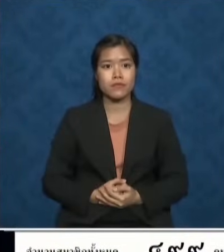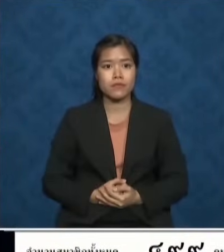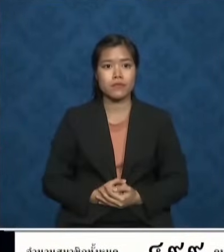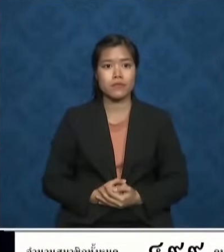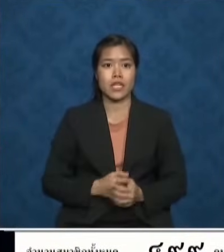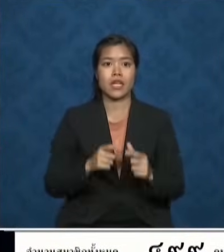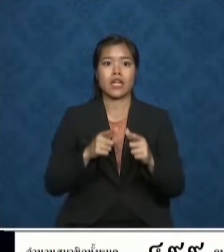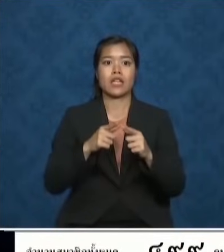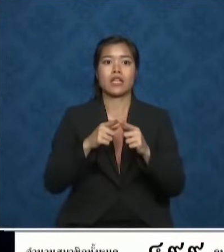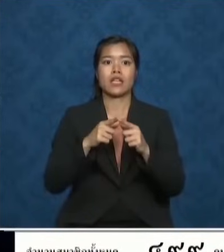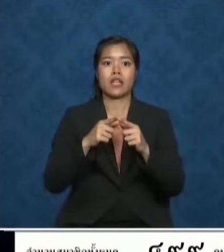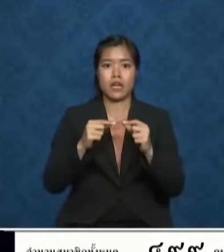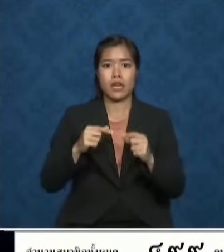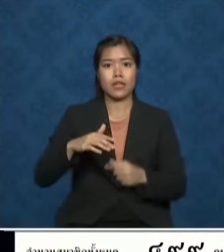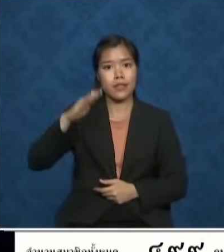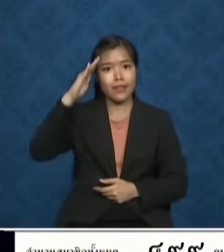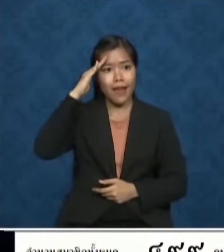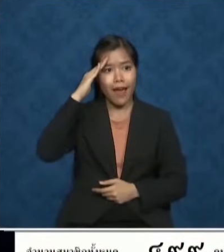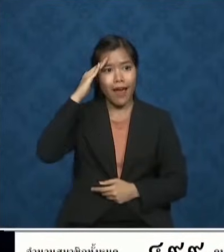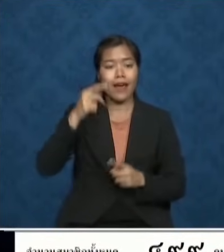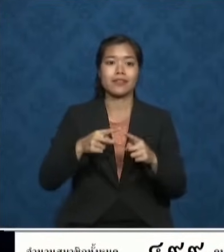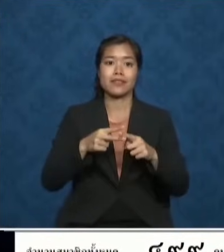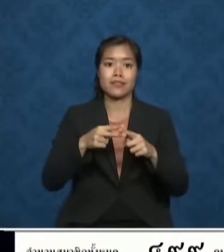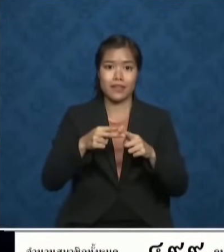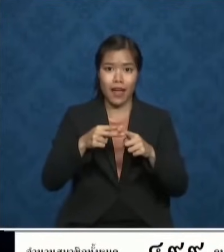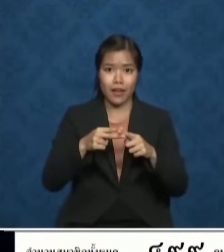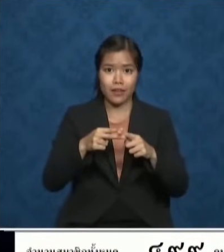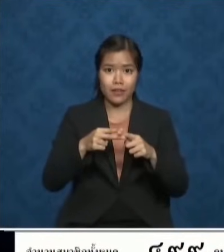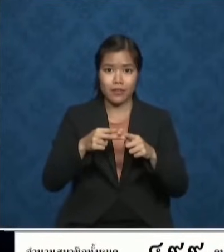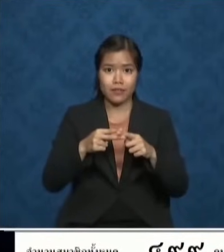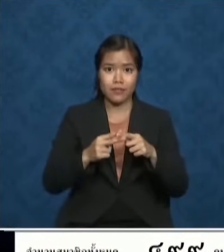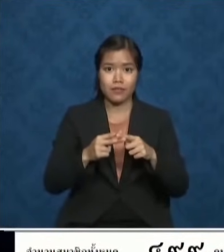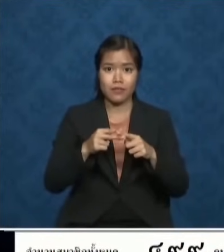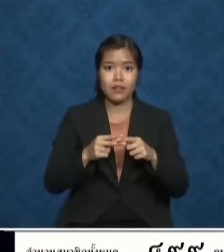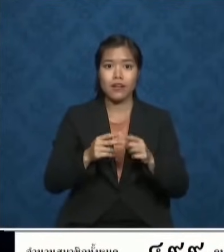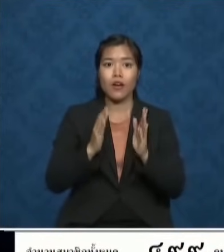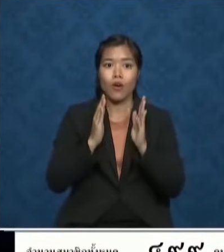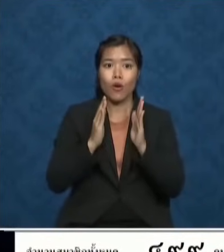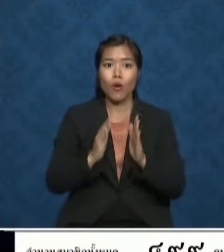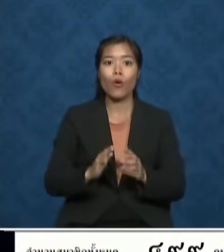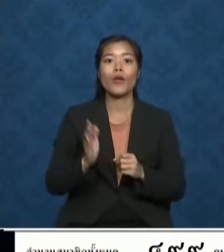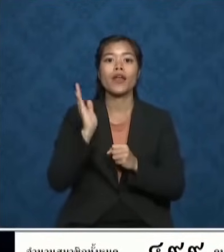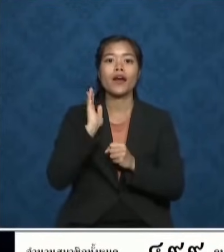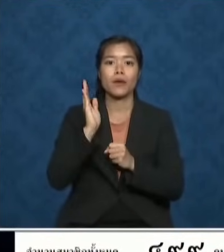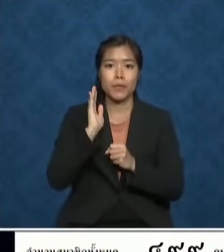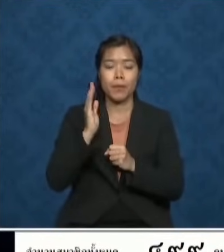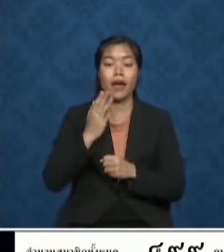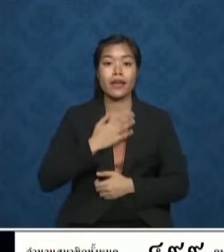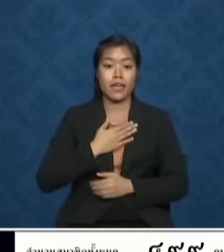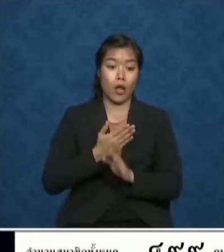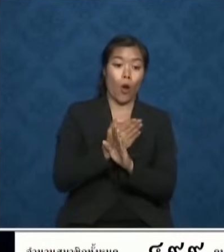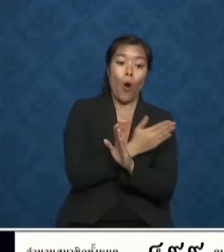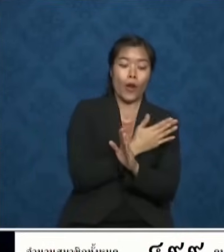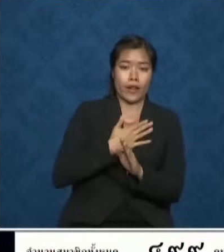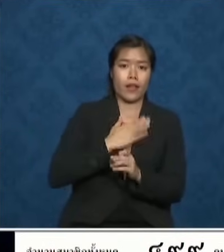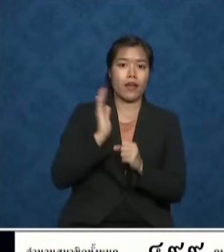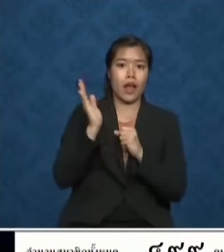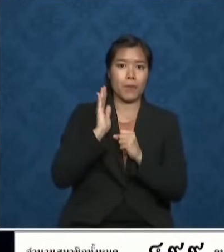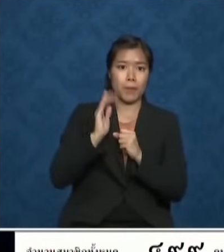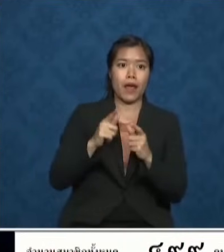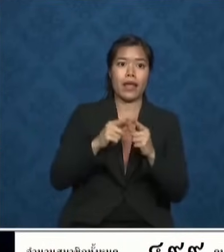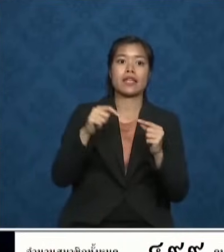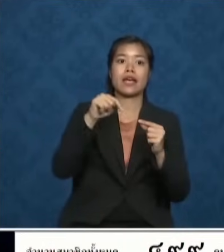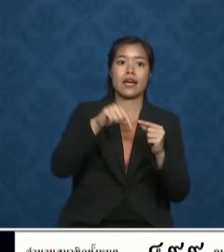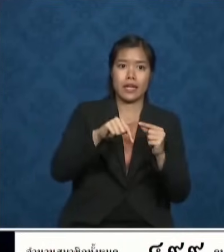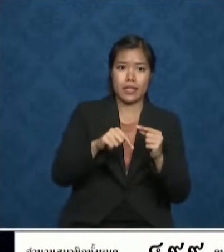องพันทหารพัฒนาครับเพิ่นท่านรัฐมนตรีพูดถึงผู้อภิปรายซึ่งหมายถึงตัวผมได้อภิปรายในเรื่องประเด็นนี้ครับ